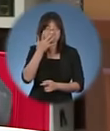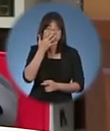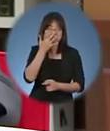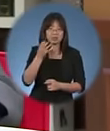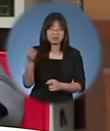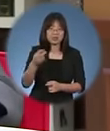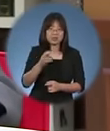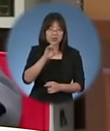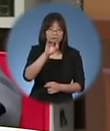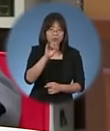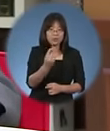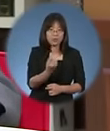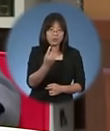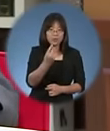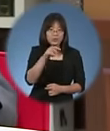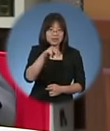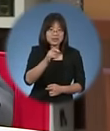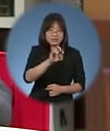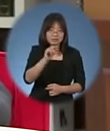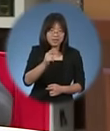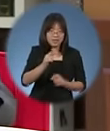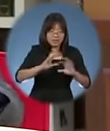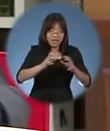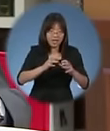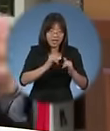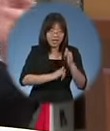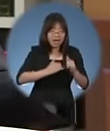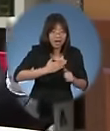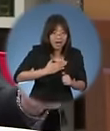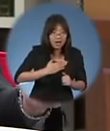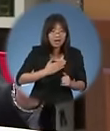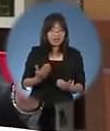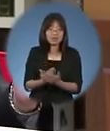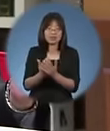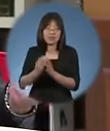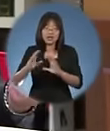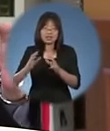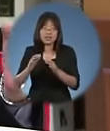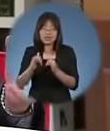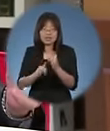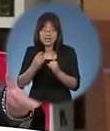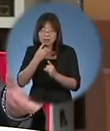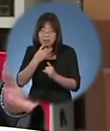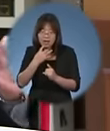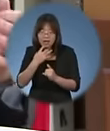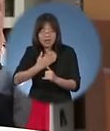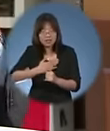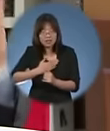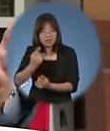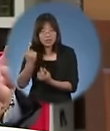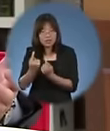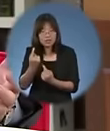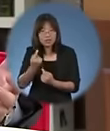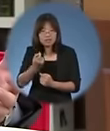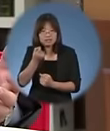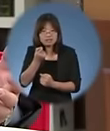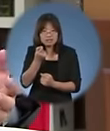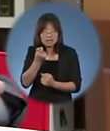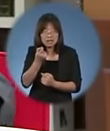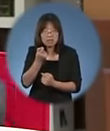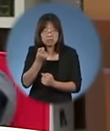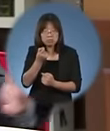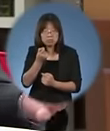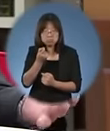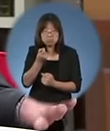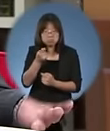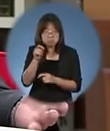없고 오스만 예. 제국 역사를 합니까? 예. 주로 선진국 역사만 선진국 역사만 안다기보다도 손대고 있지